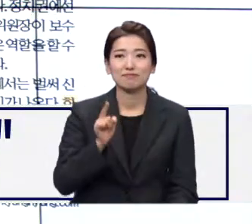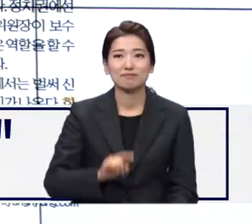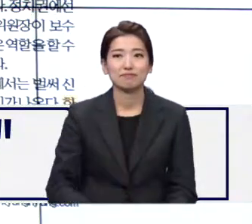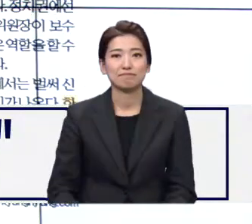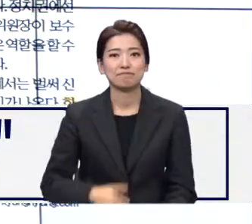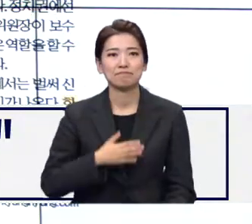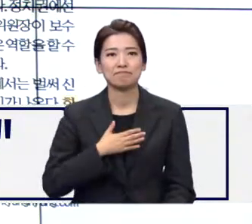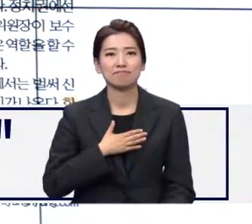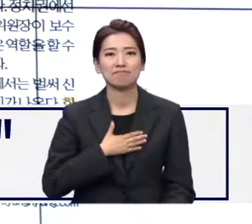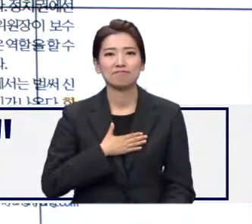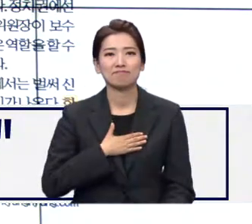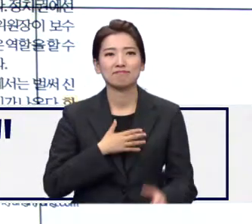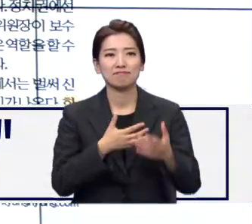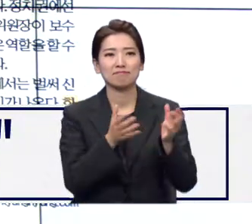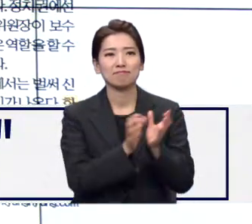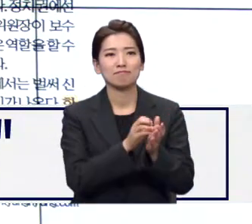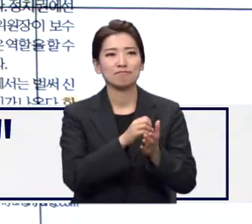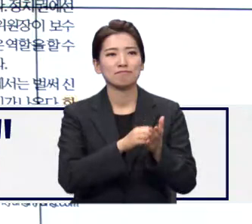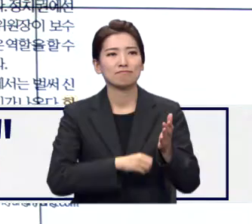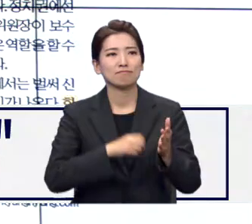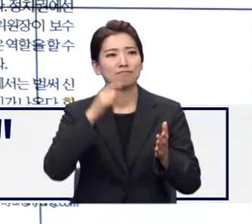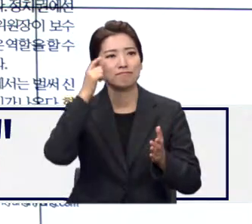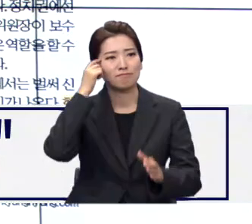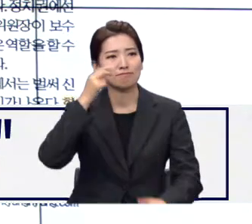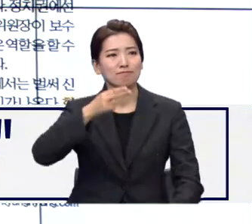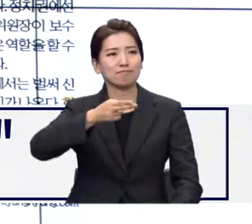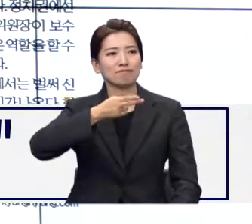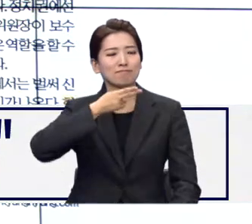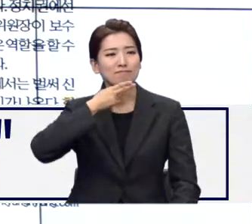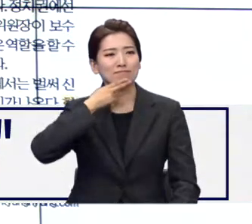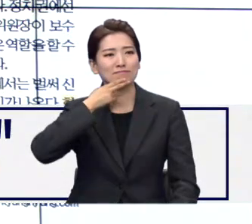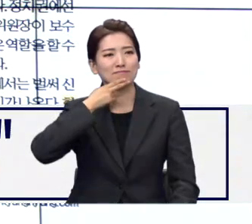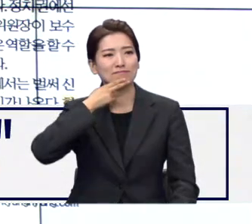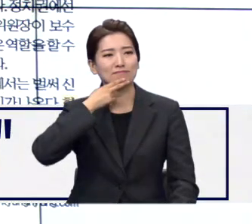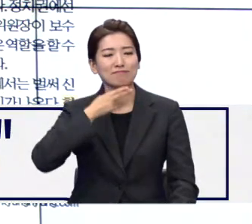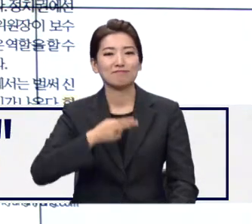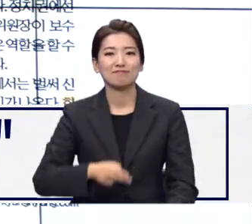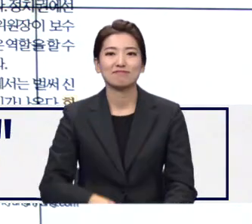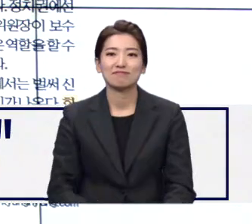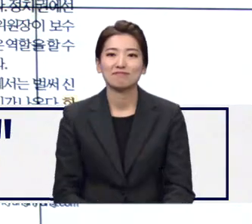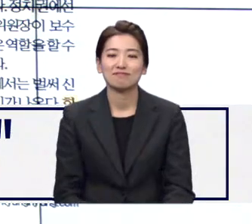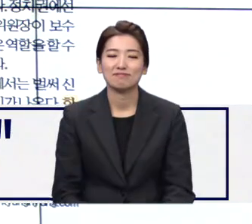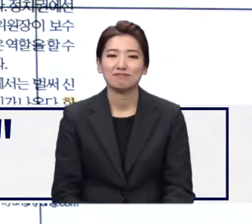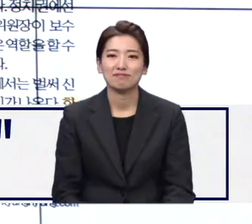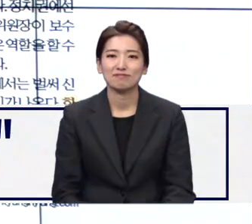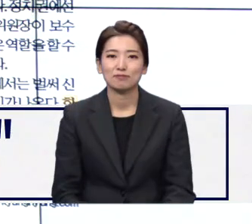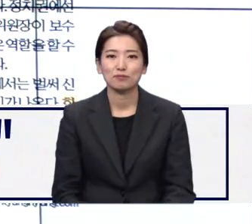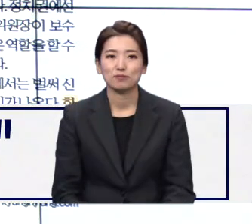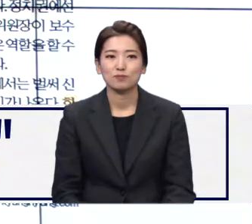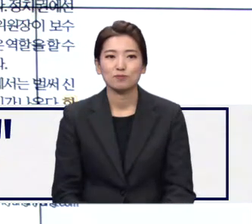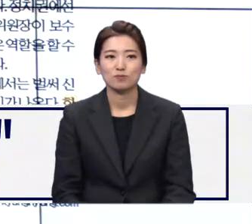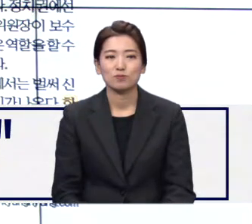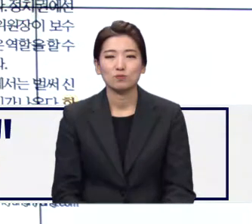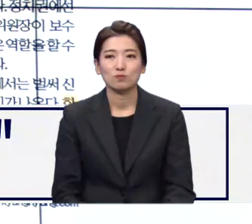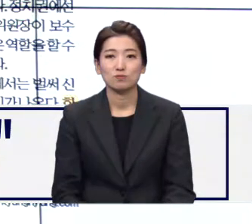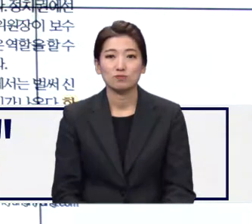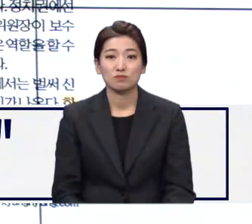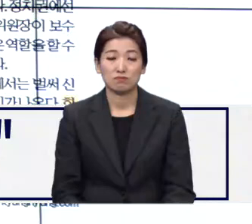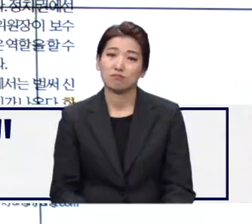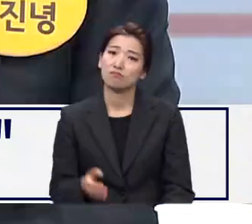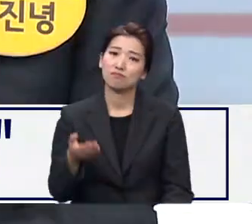결심하지 않았습니다라고 얘기를 했어요 근데 이준석 전 대표 최진영 수사님 사실 이준석 전 대표가